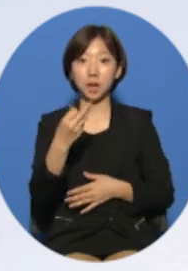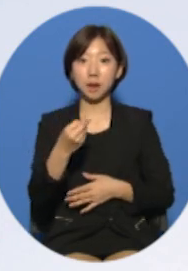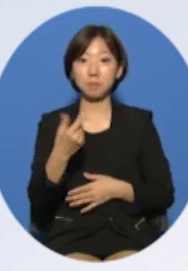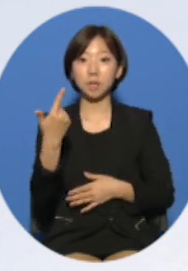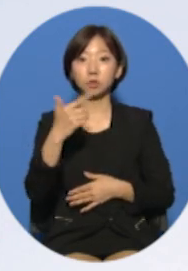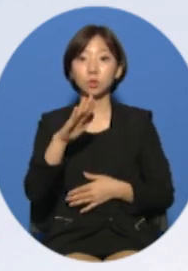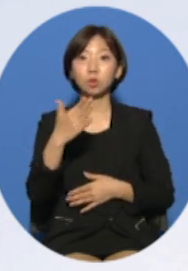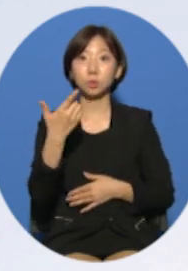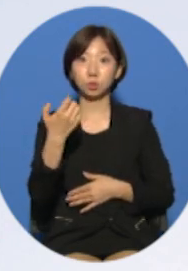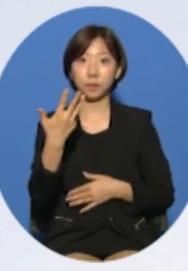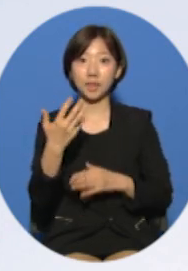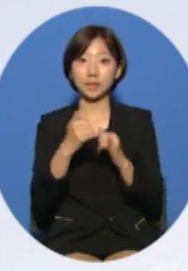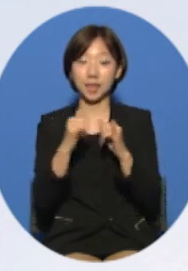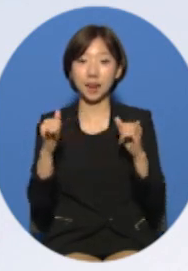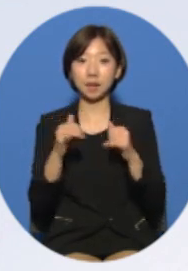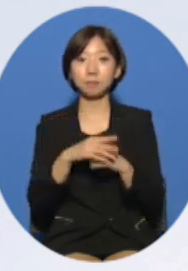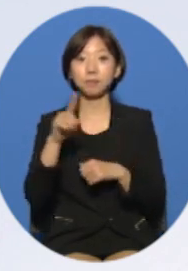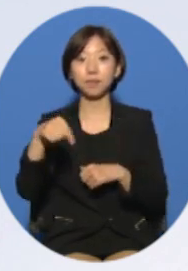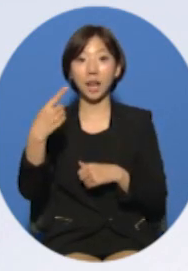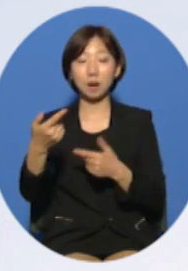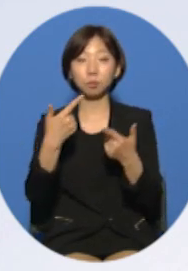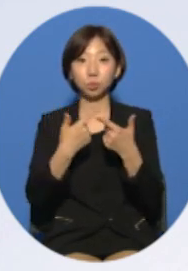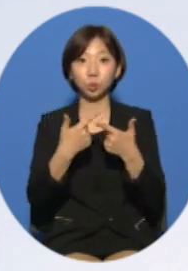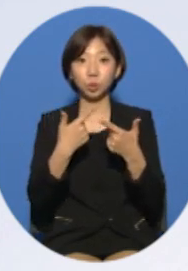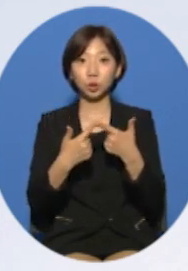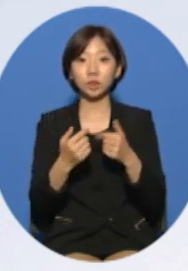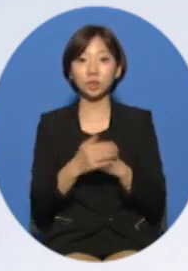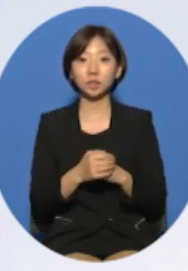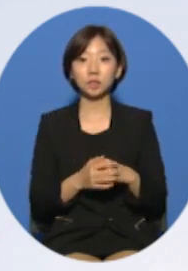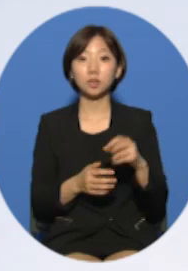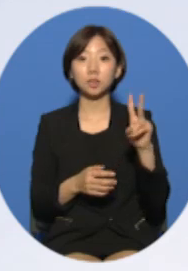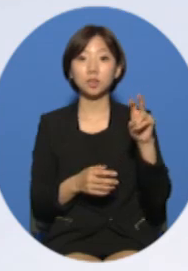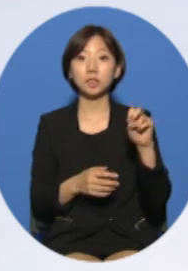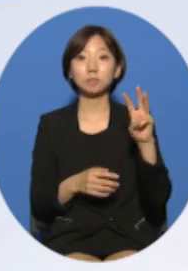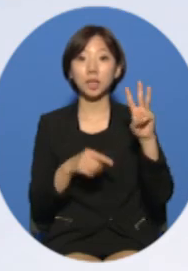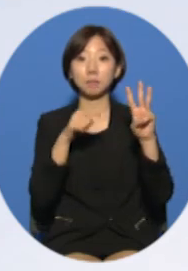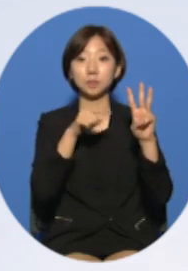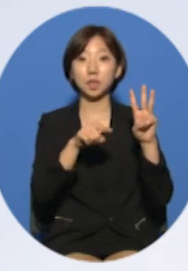218만 6,968명. 다음 부산 보시겠습니다. 부산은